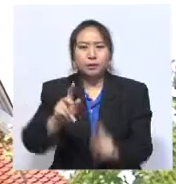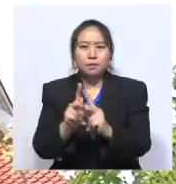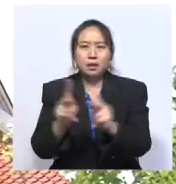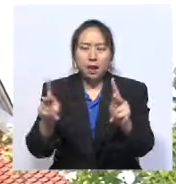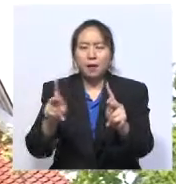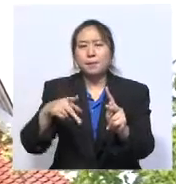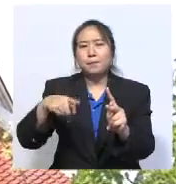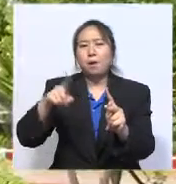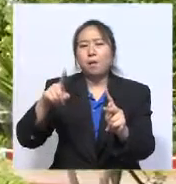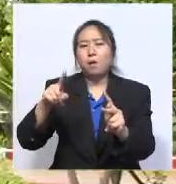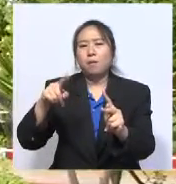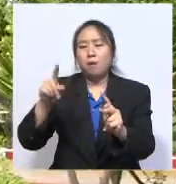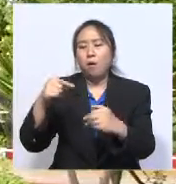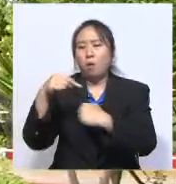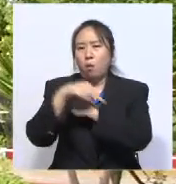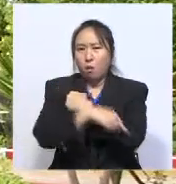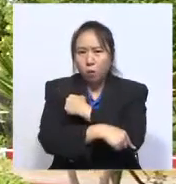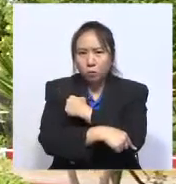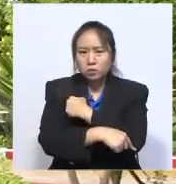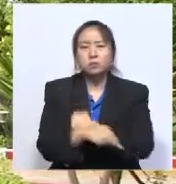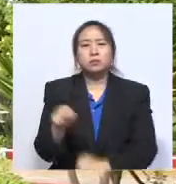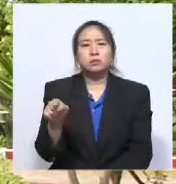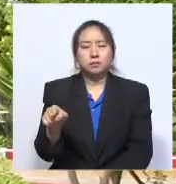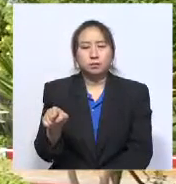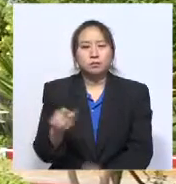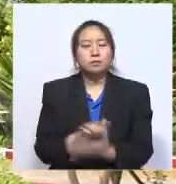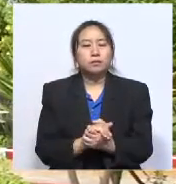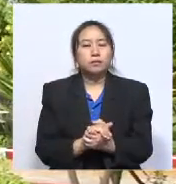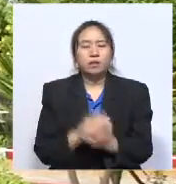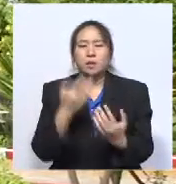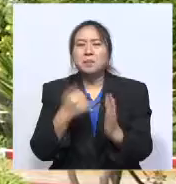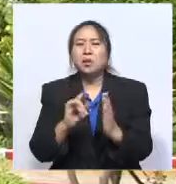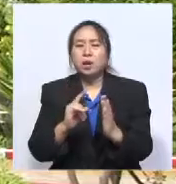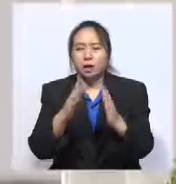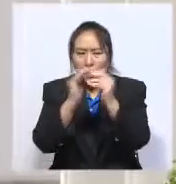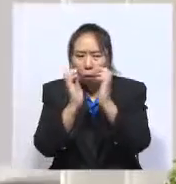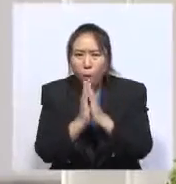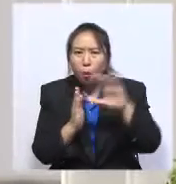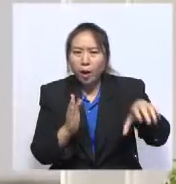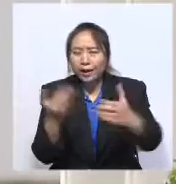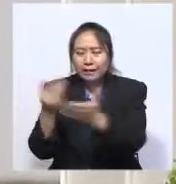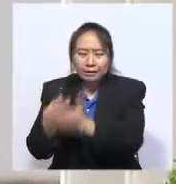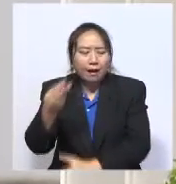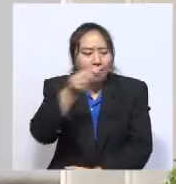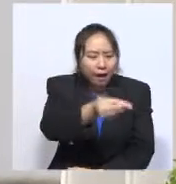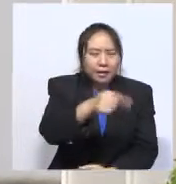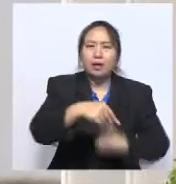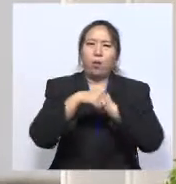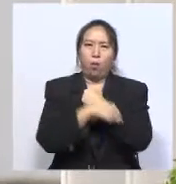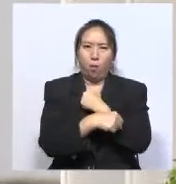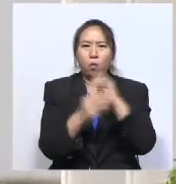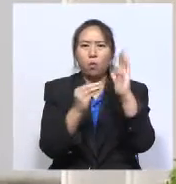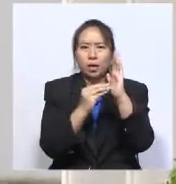การป้องกันและปราบปรามการทุจริตและพฤติมิชอบในวงราชการคดีทุจริตเงินทอนวัดในพื้นที่กรุงเทพมหานครโด